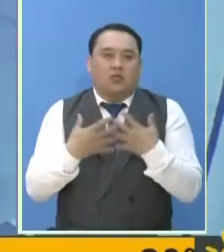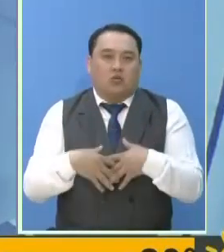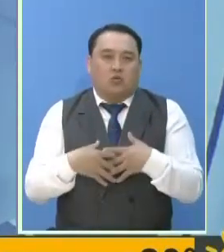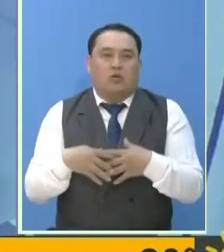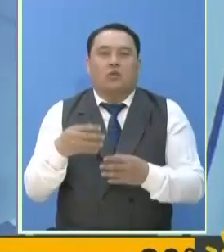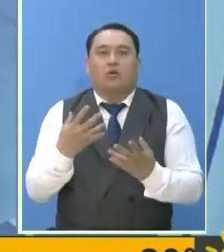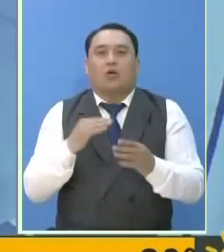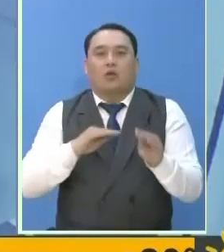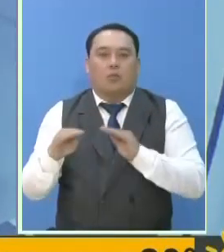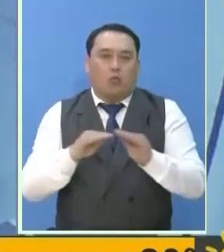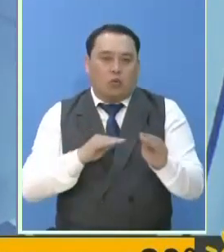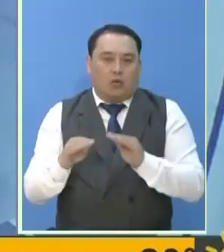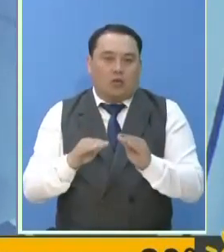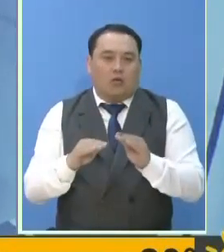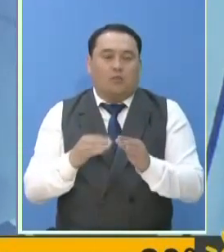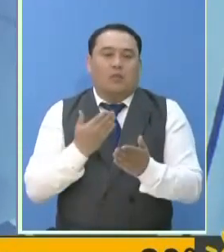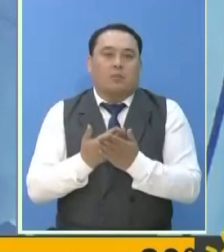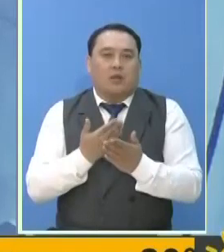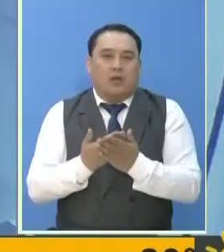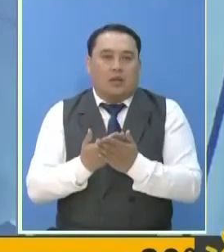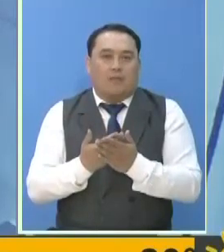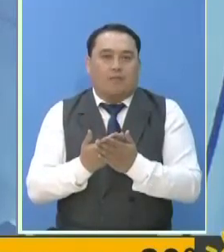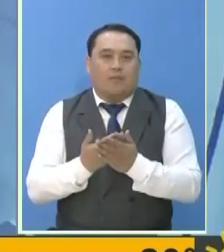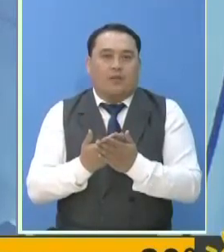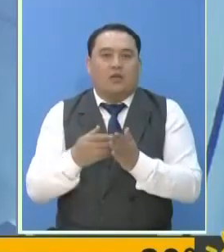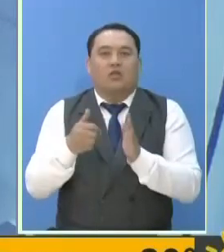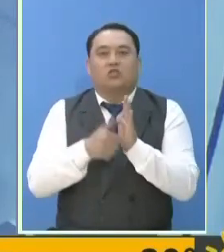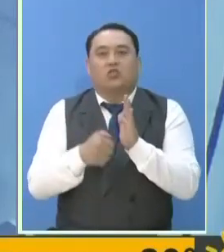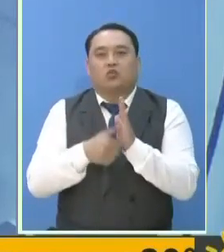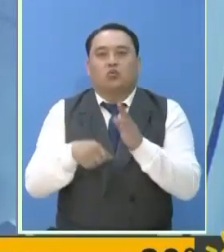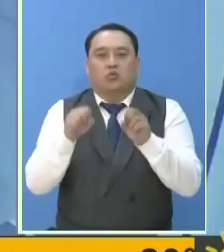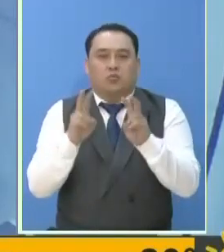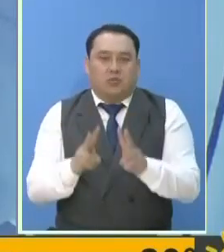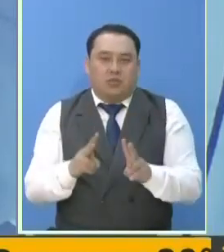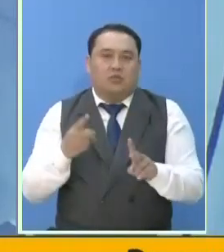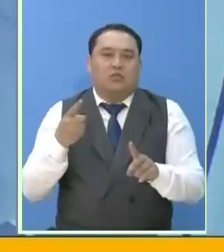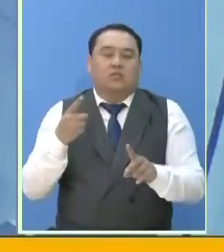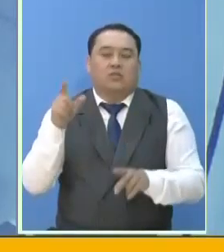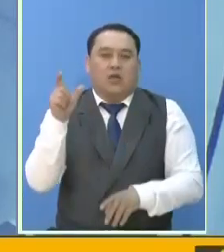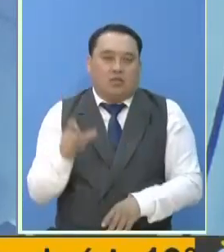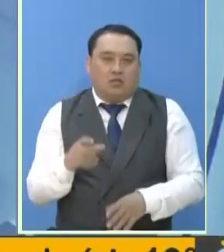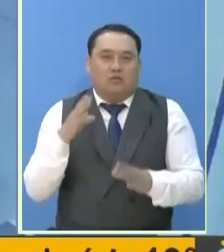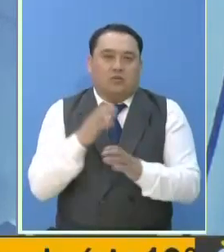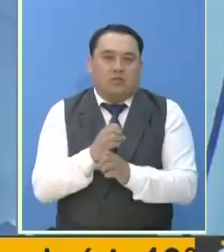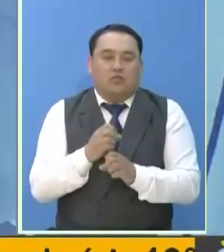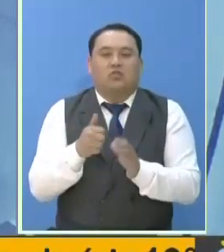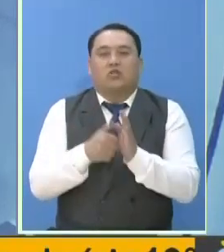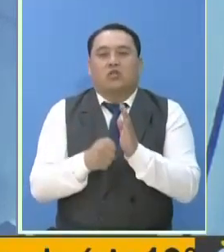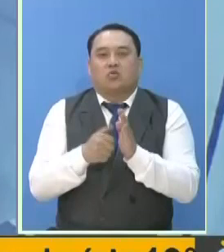и разнарядку нам уже спустили, где-то порядка максимум 600 единиц будет сокращено. Единиц – это не значит,